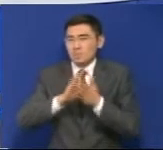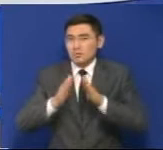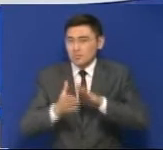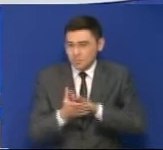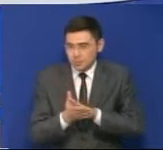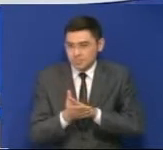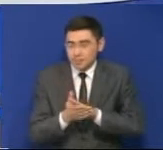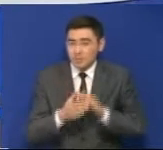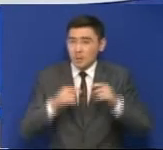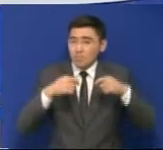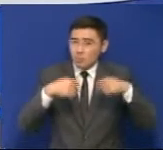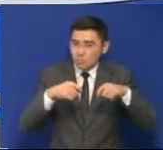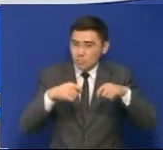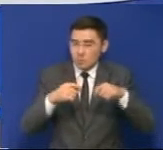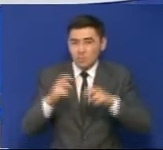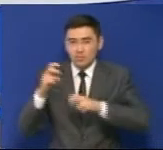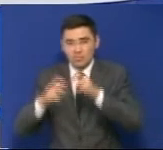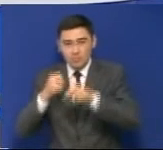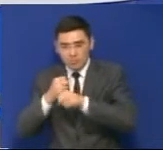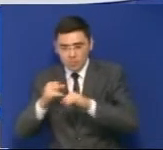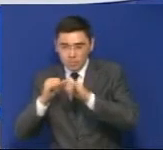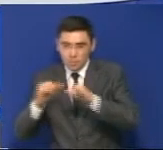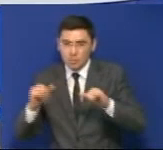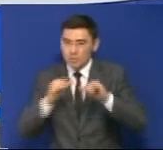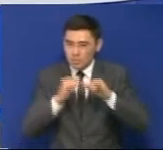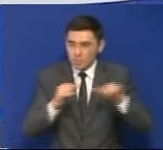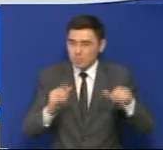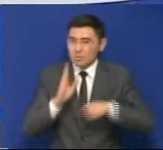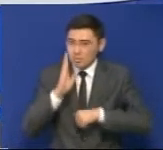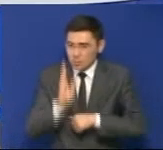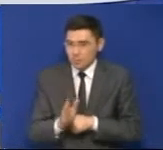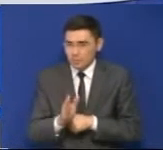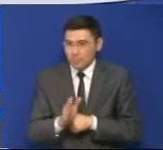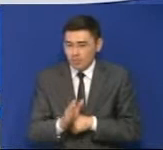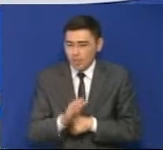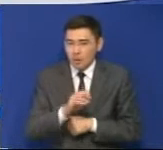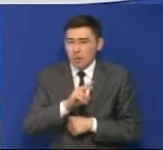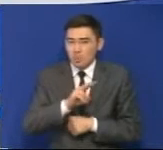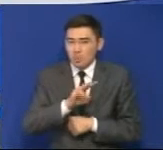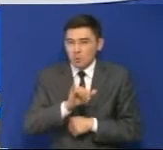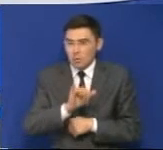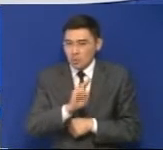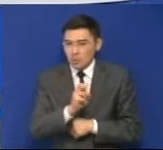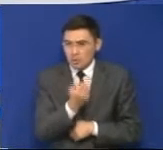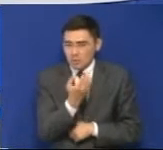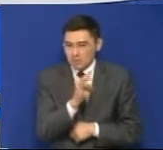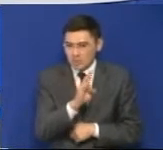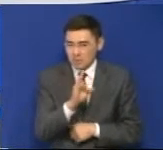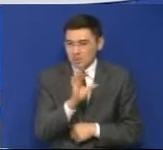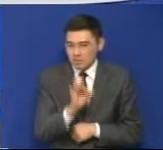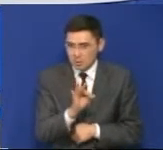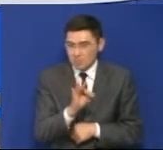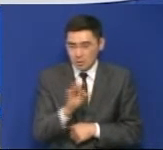саудадан бөлек өндіріс саласындағы бірлестігін кеңейтуге мүмкіндік береді. Беларусь президенті Александр Лукашенконың Нұрсұлтанға ресми сапары